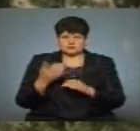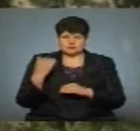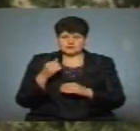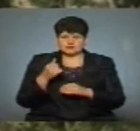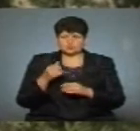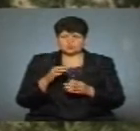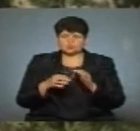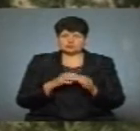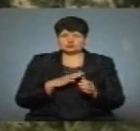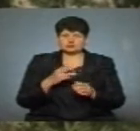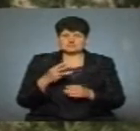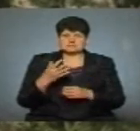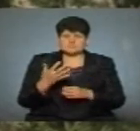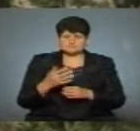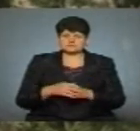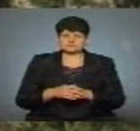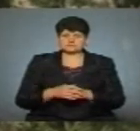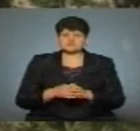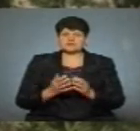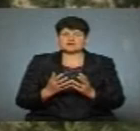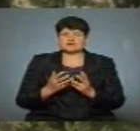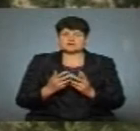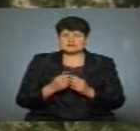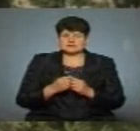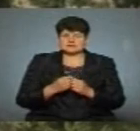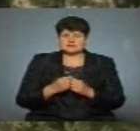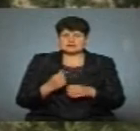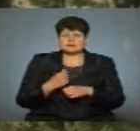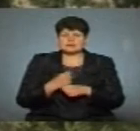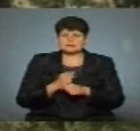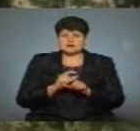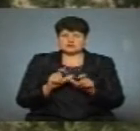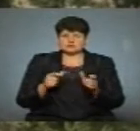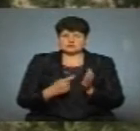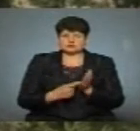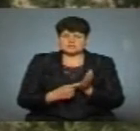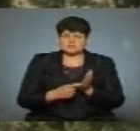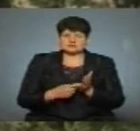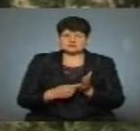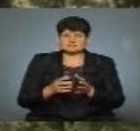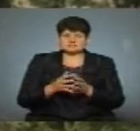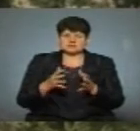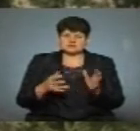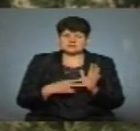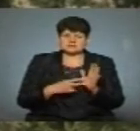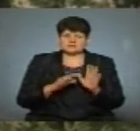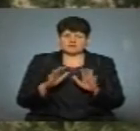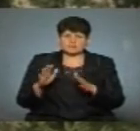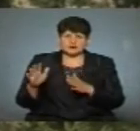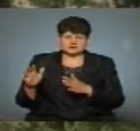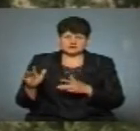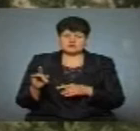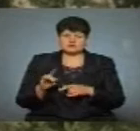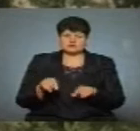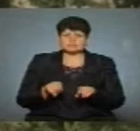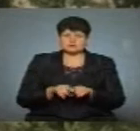було 35. Кількість лабораторно підтверджених збільшилася на 7 випадків, що